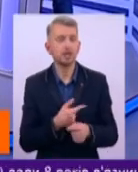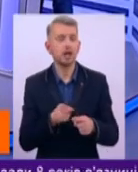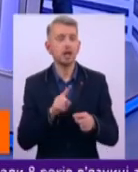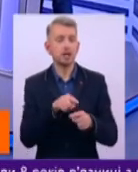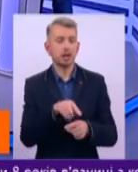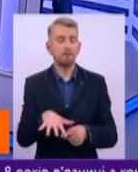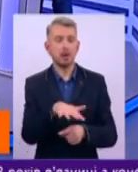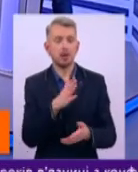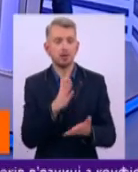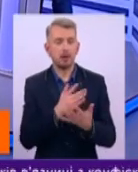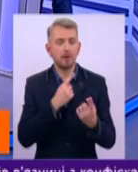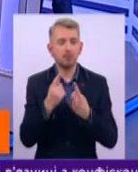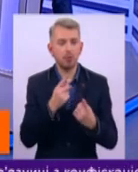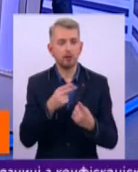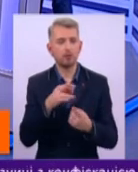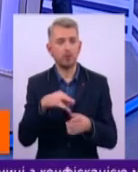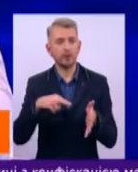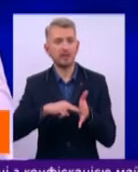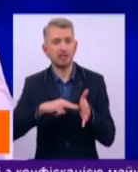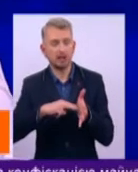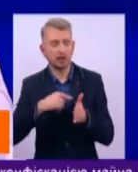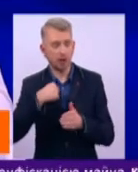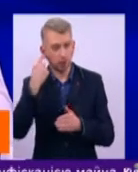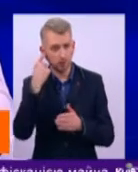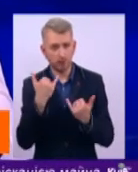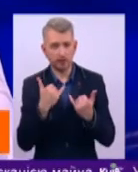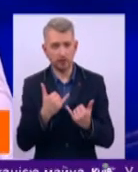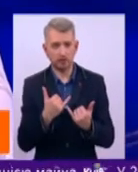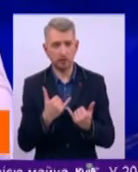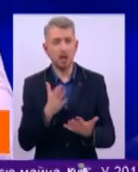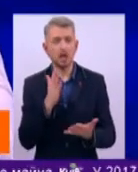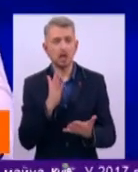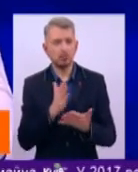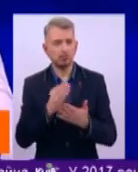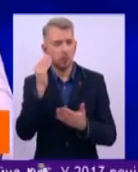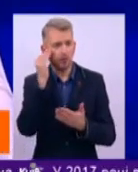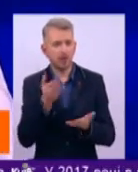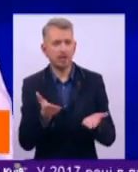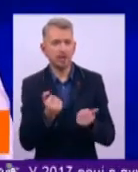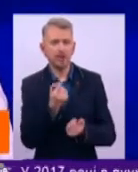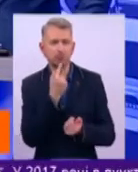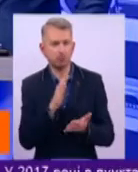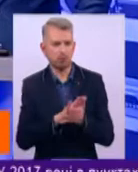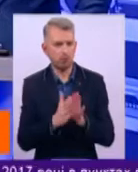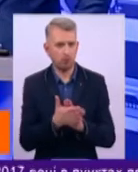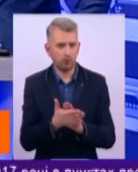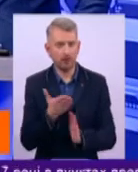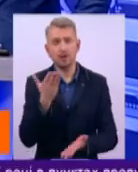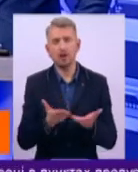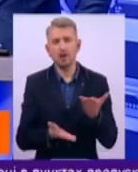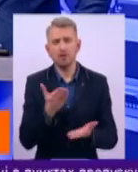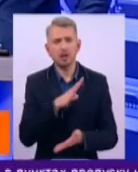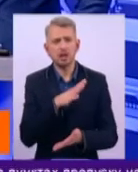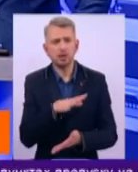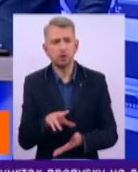Цей майданчик є перемовинами по Сирії. Я думаю, що зараз, на сьогоднішній момент, ще йде позиція, давайте спробуємо домовитись. Якби не